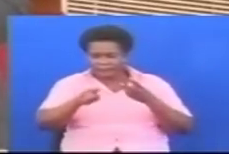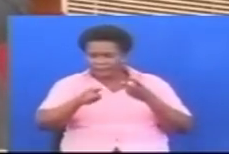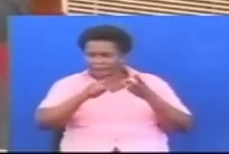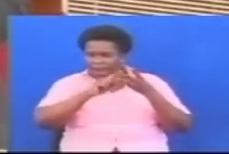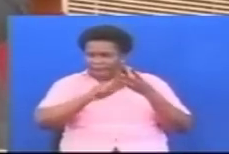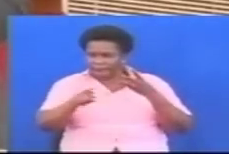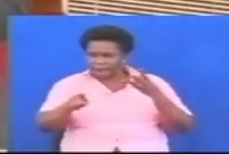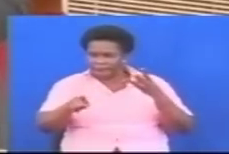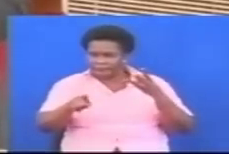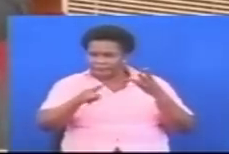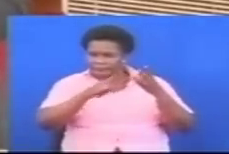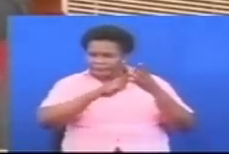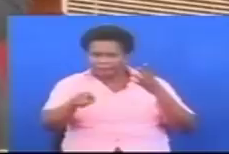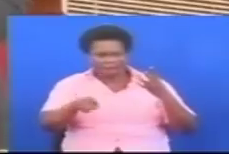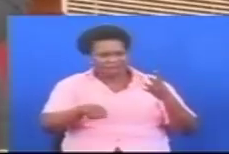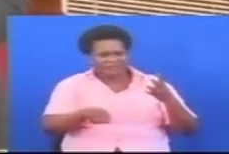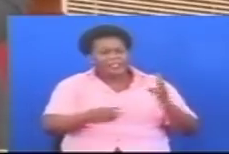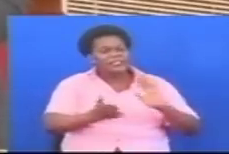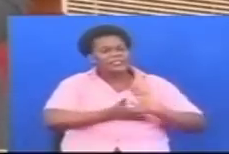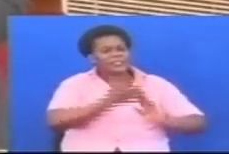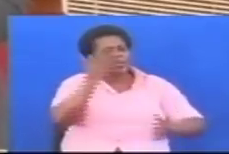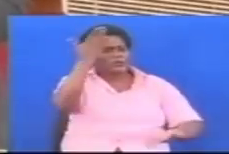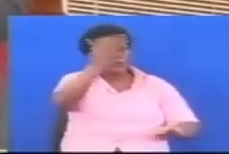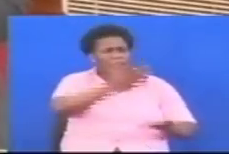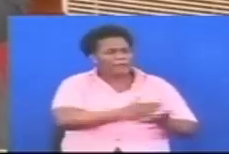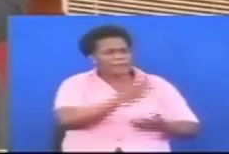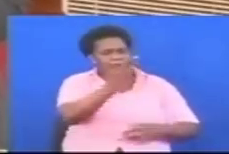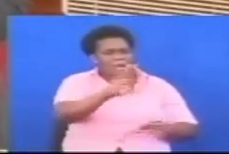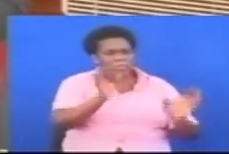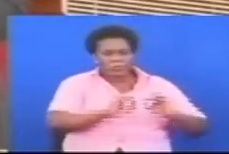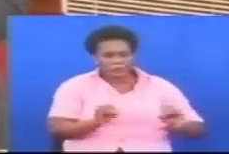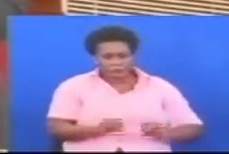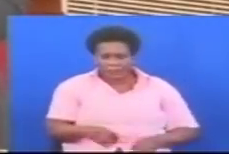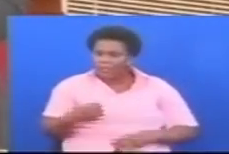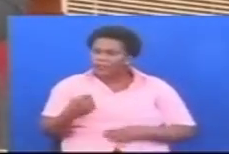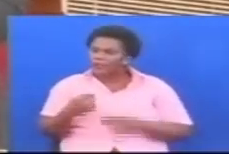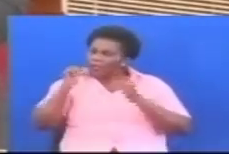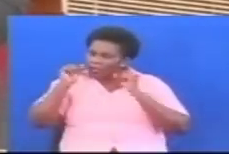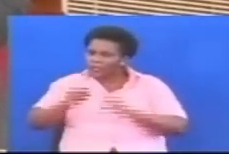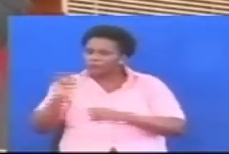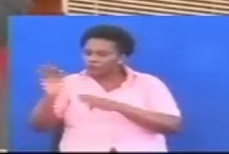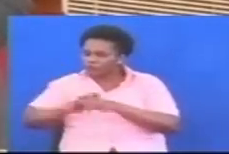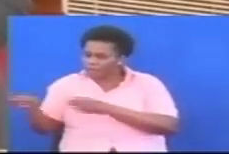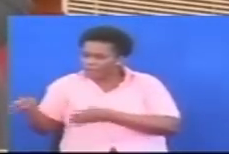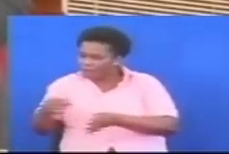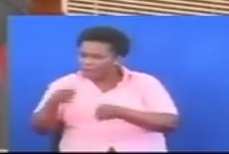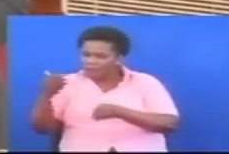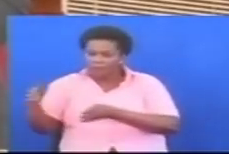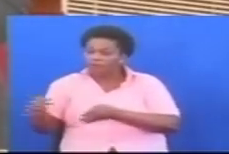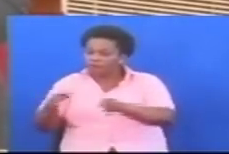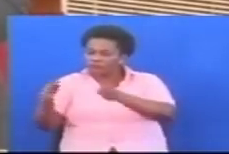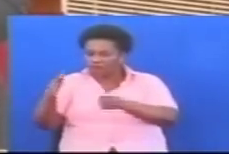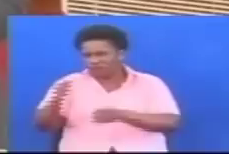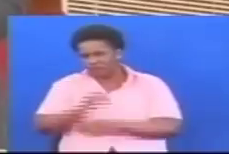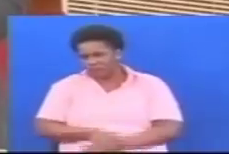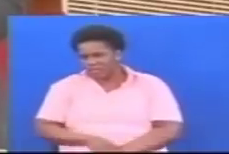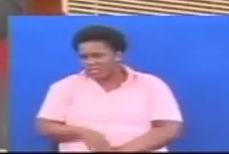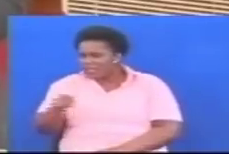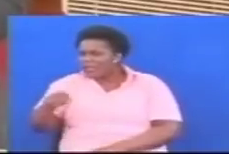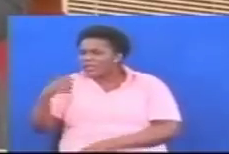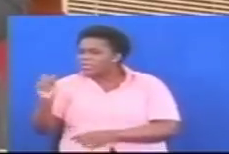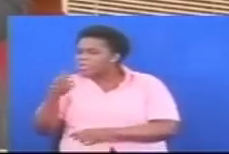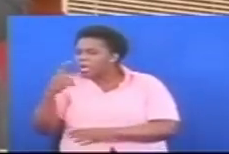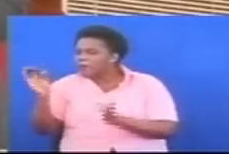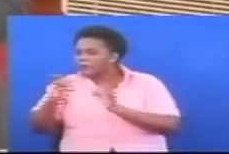Zambia na Sangasanga, wanalazimika kutumia maji ya mto huo kwa matumizi ya majumbani na mashambani, na hivyo bila kuwa na dawa, jambo